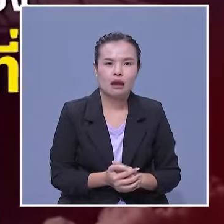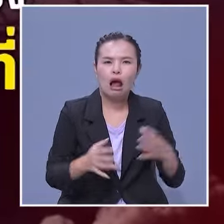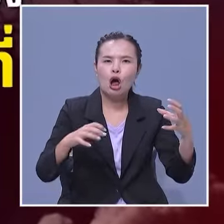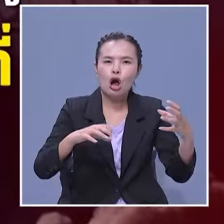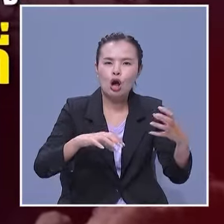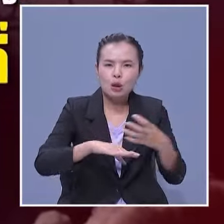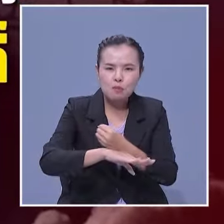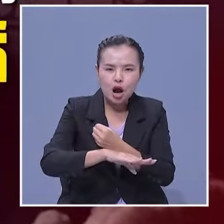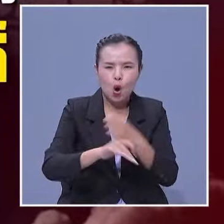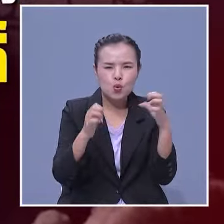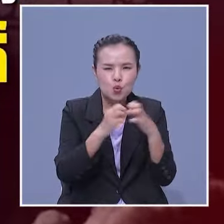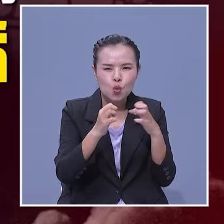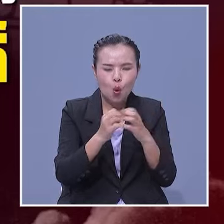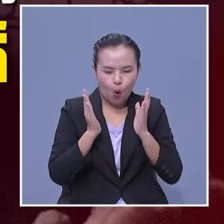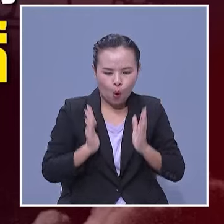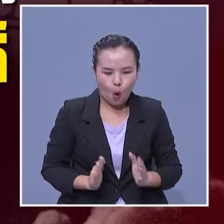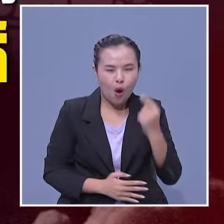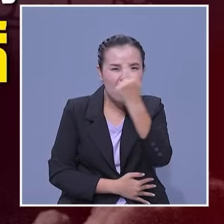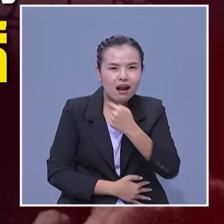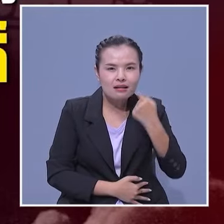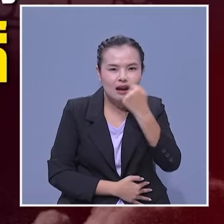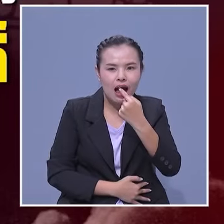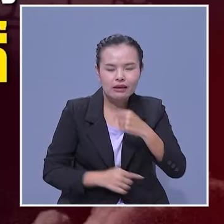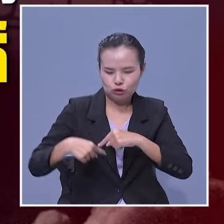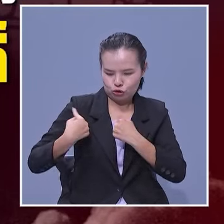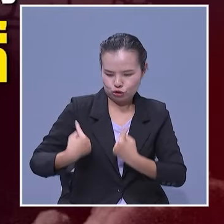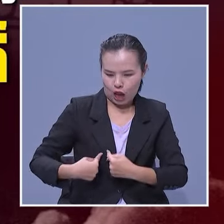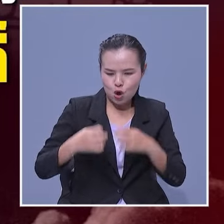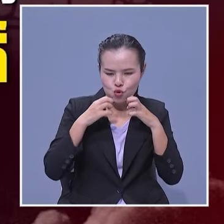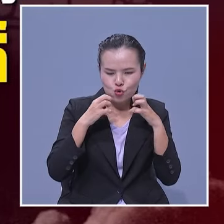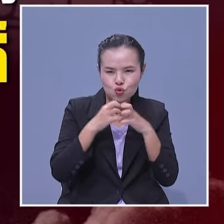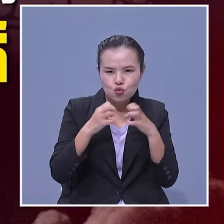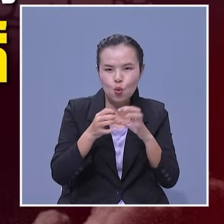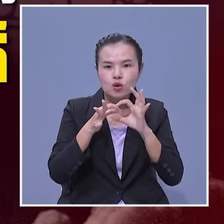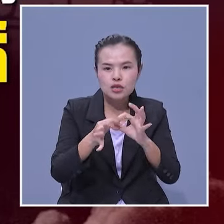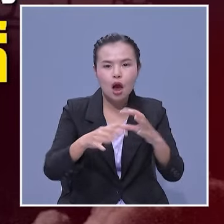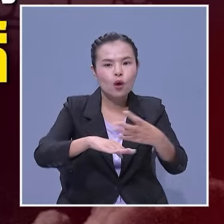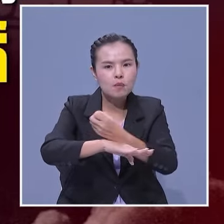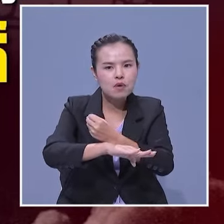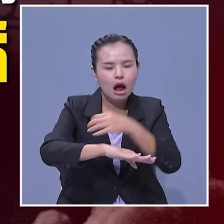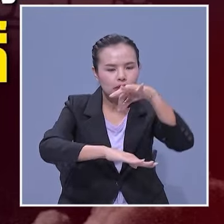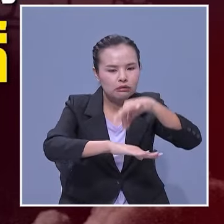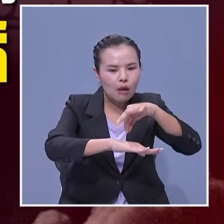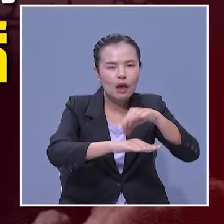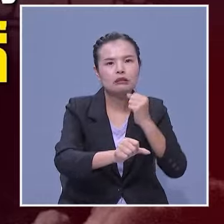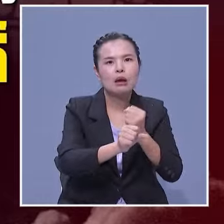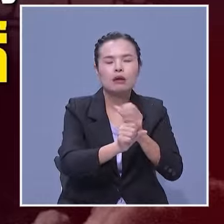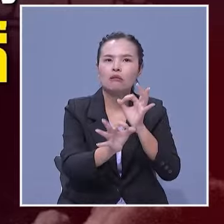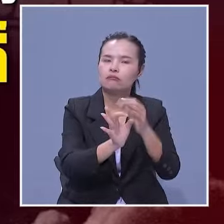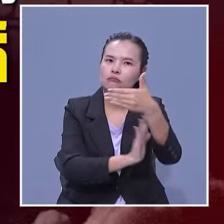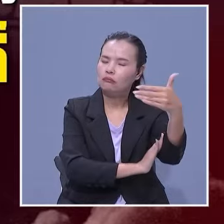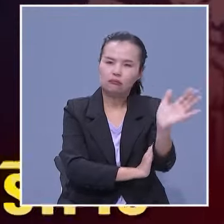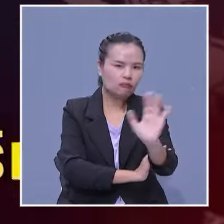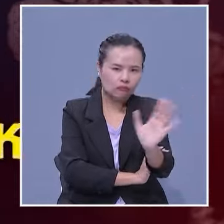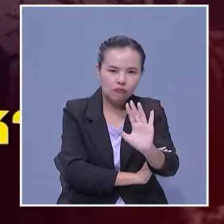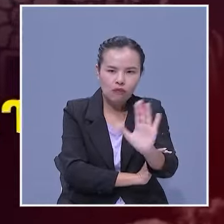เมืองและอย่านำบุคคลที่มีหัวใจยึดโยงกับการเมืองเข้าแทรกแซงอำนาจหน้าที่แห่งแบงค์ชาติโดยเด็ด